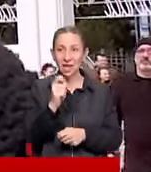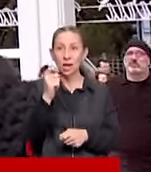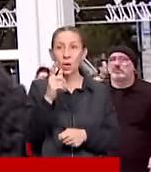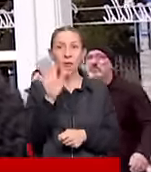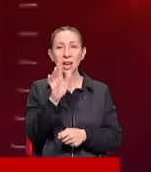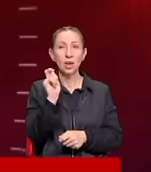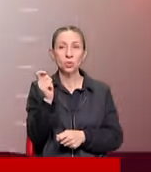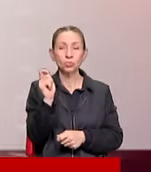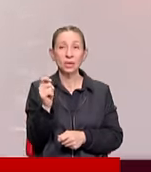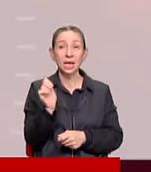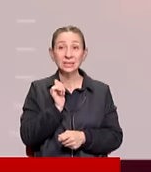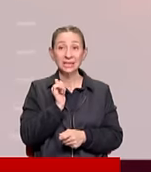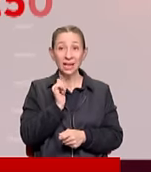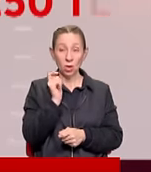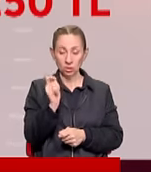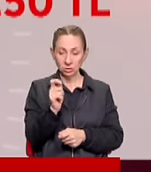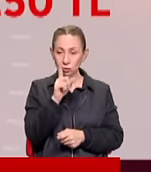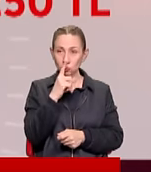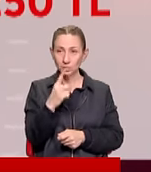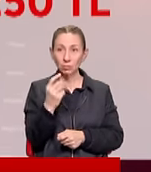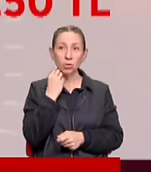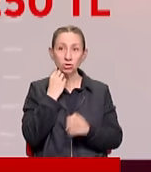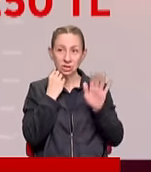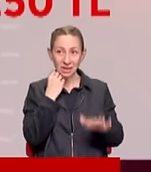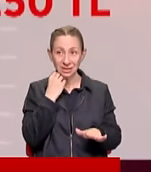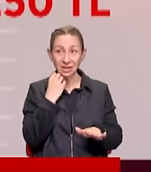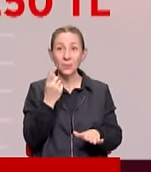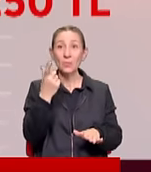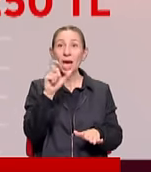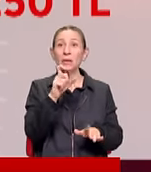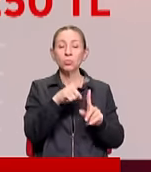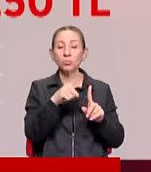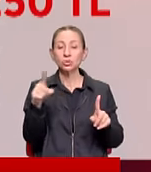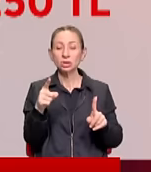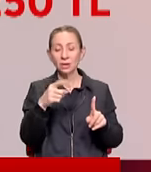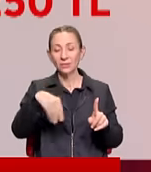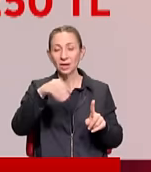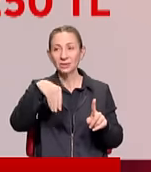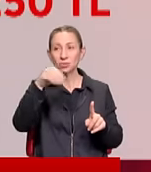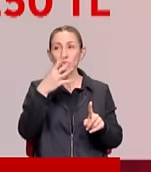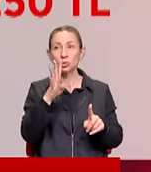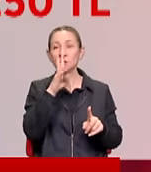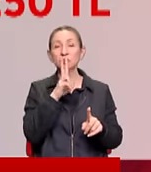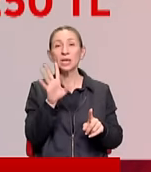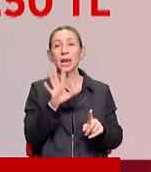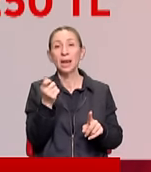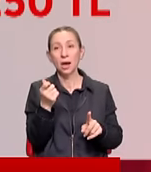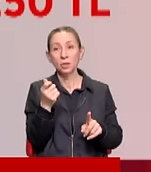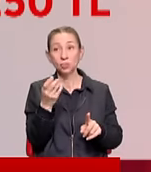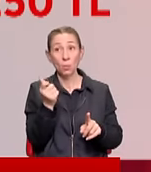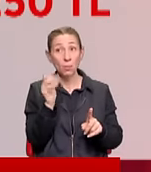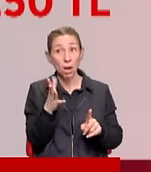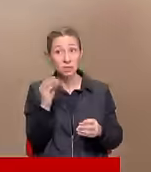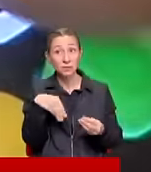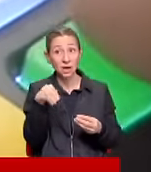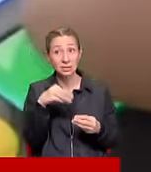onu 50 liraya ödüyor. Asgariyi ödediniz, geriye 100 bin lira borcunuz var. Bir ay boyunca size işleyecek faiz oranı 4.250 liradır. Yani ciddi bir faiz